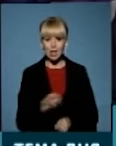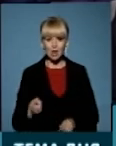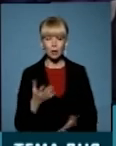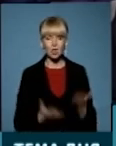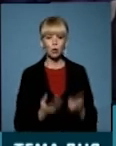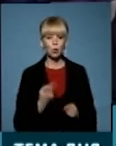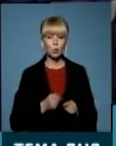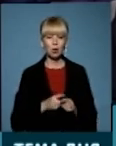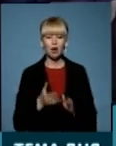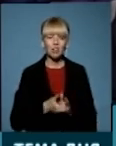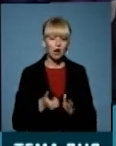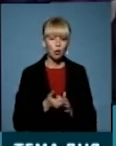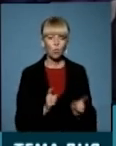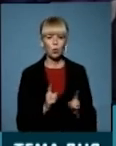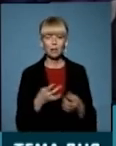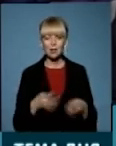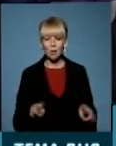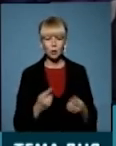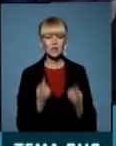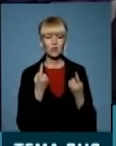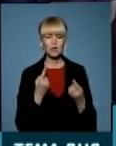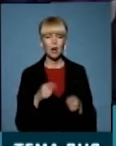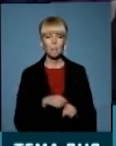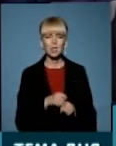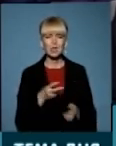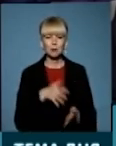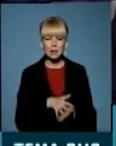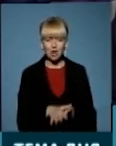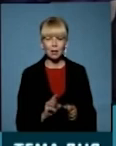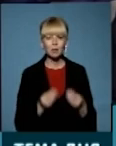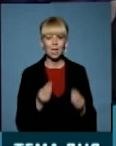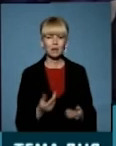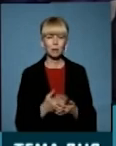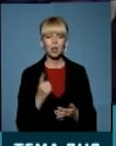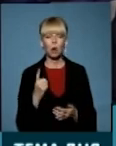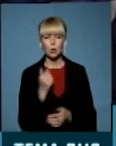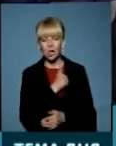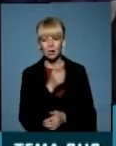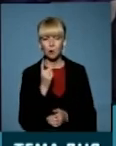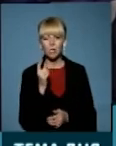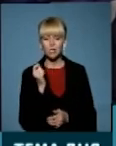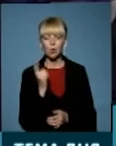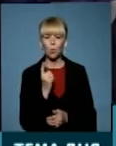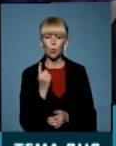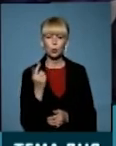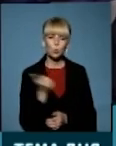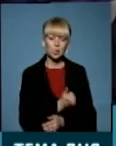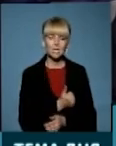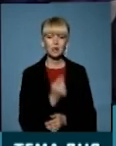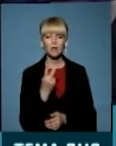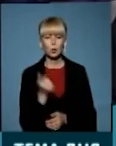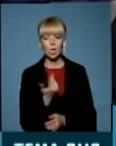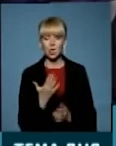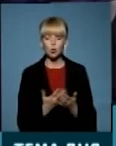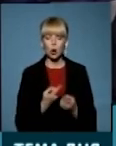це недоліки, які не потребують значних матеріальних затрат, то дається там недільний термін, двохнедільний. Якщо це об'єкти,